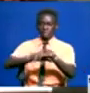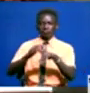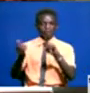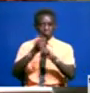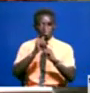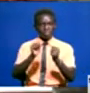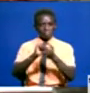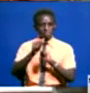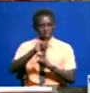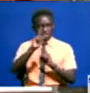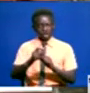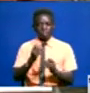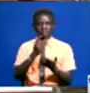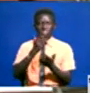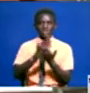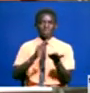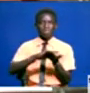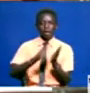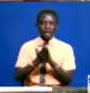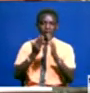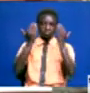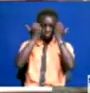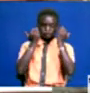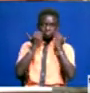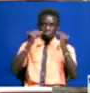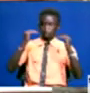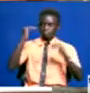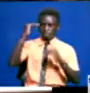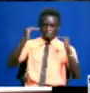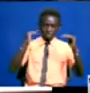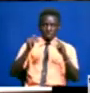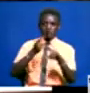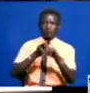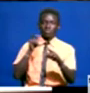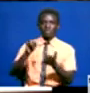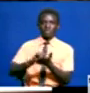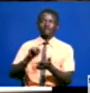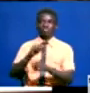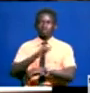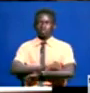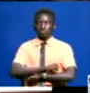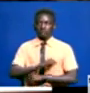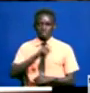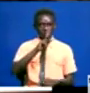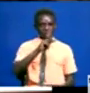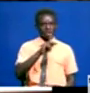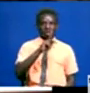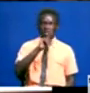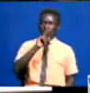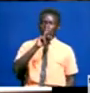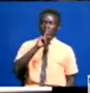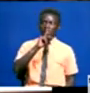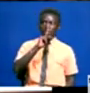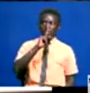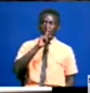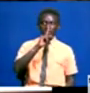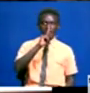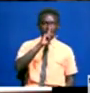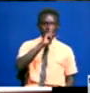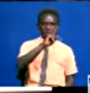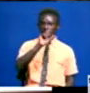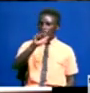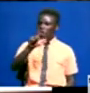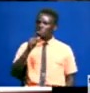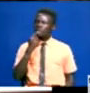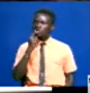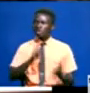kuwa wakili wa mahakama kuu ulioandaliwa na chuo hicho. KSL is saying that even that degree that you studied